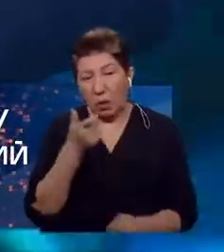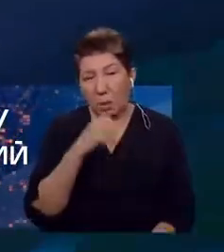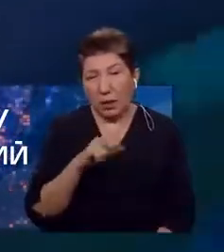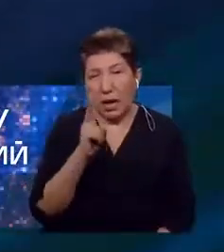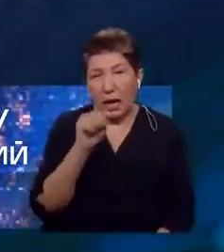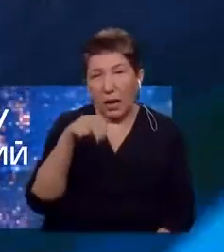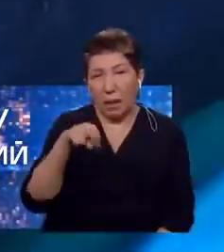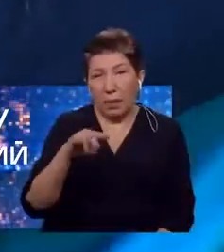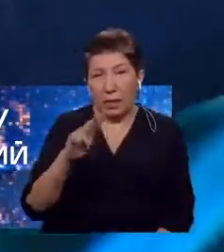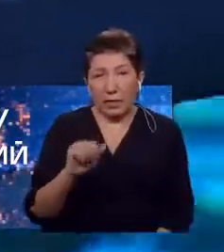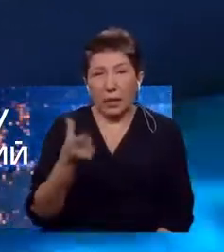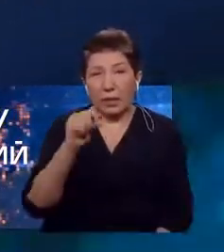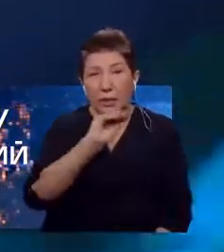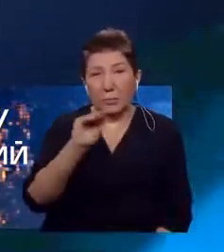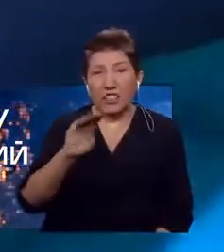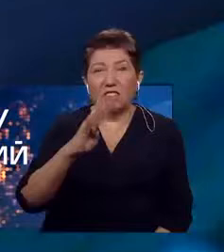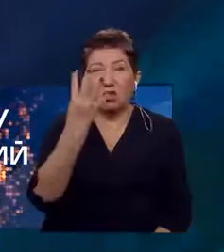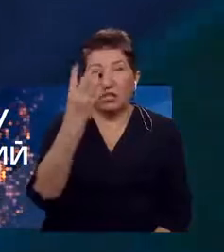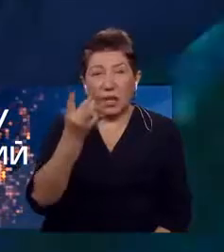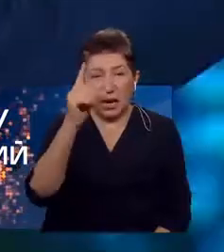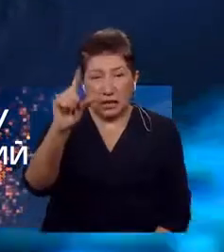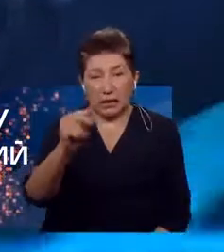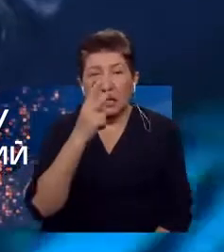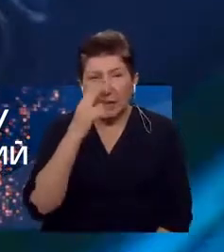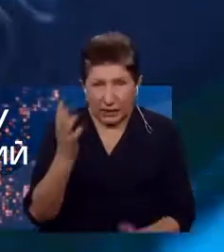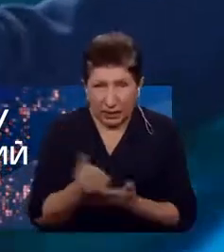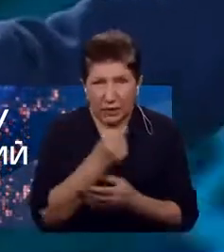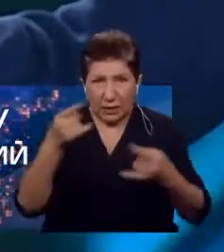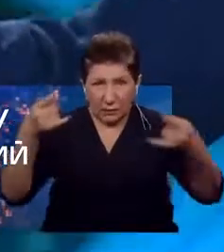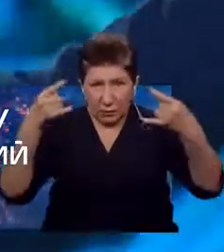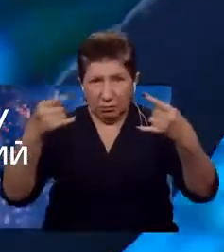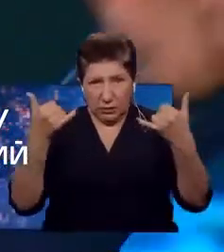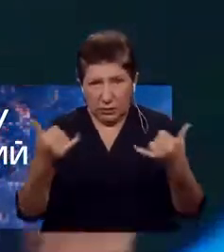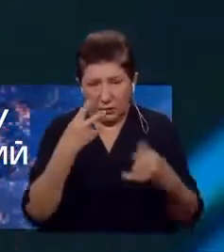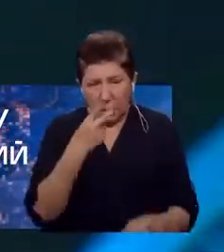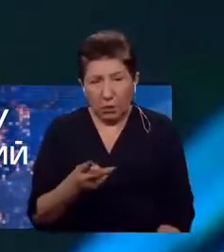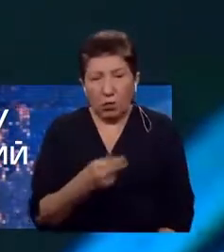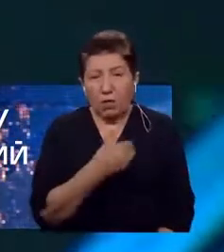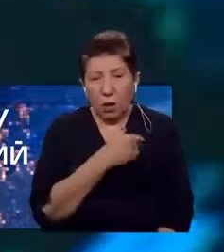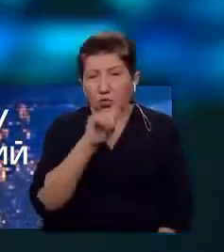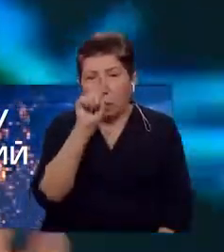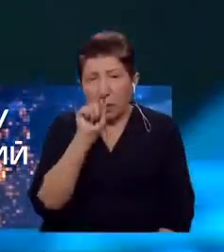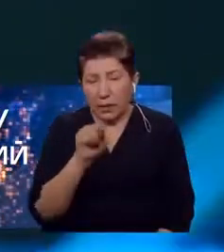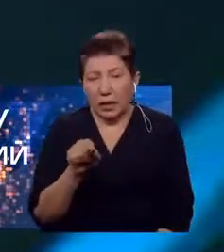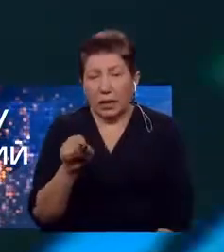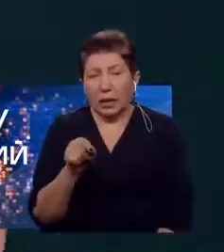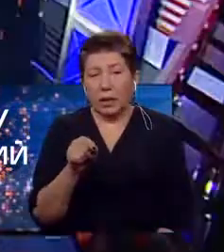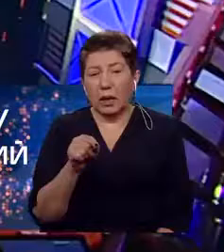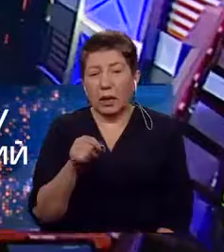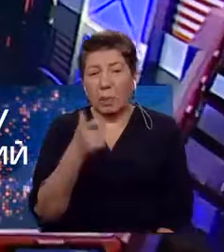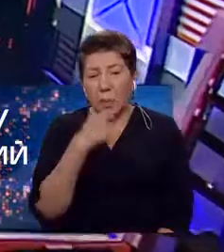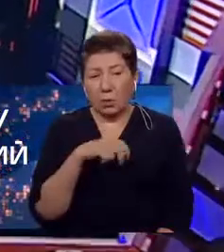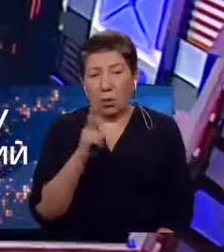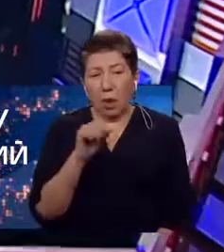Капліна, де у 4 рази. От, будь ласка, знайди і терміново дай. І я задам питання пану Капліну. Я